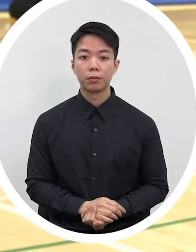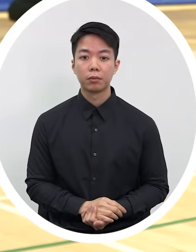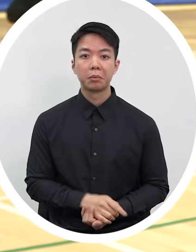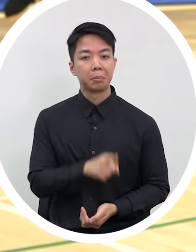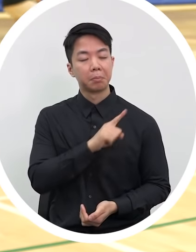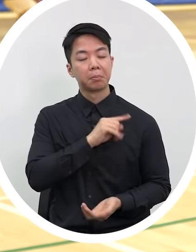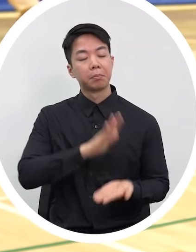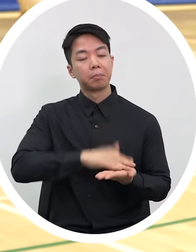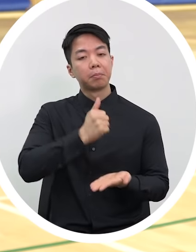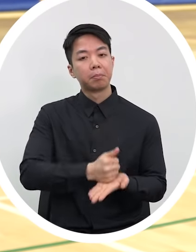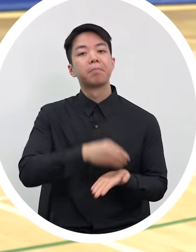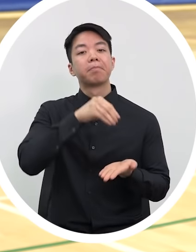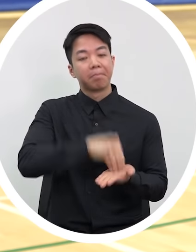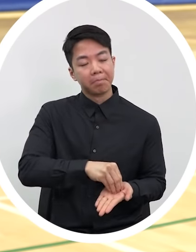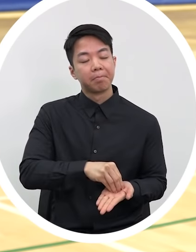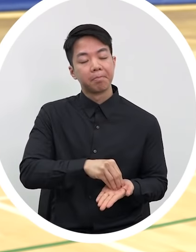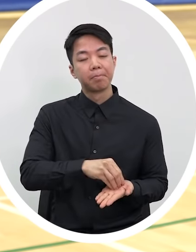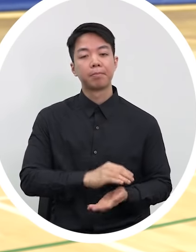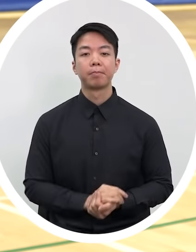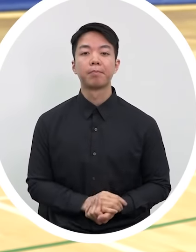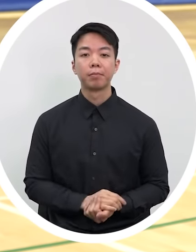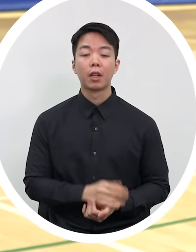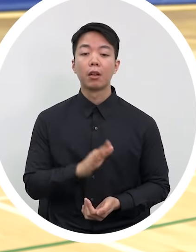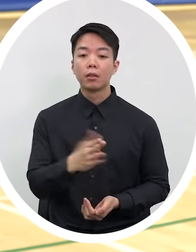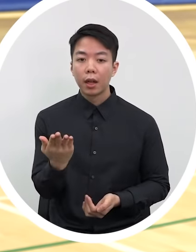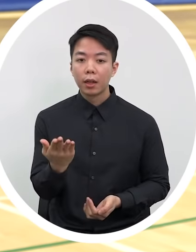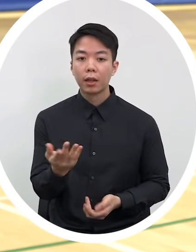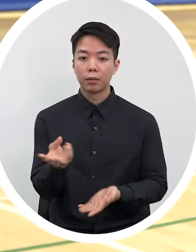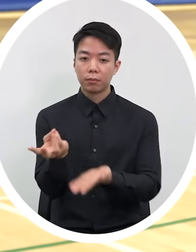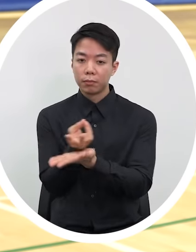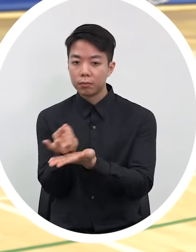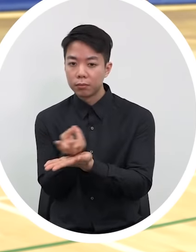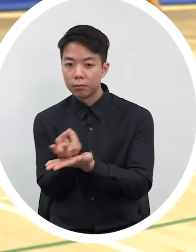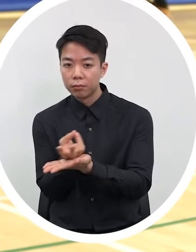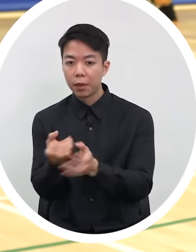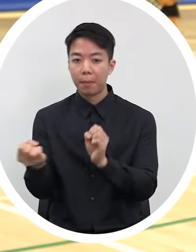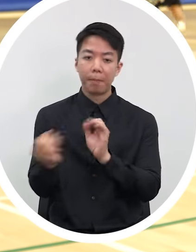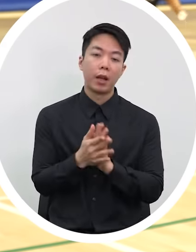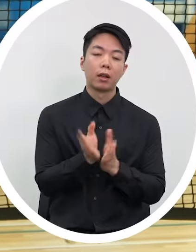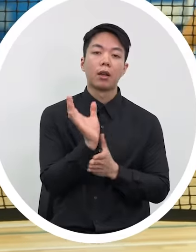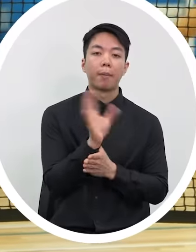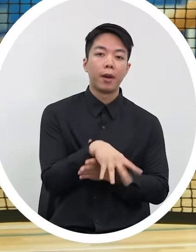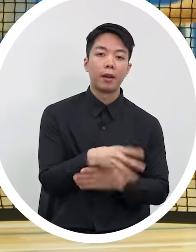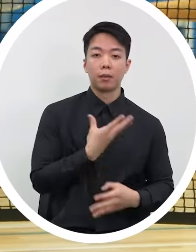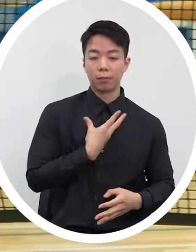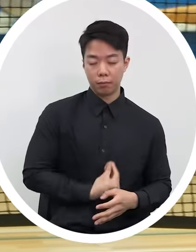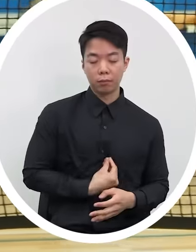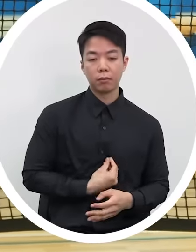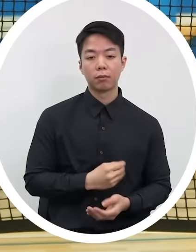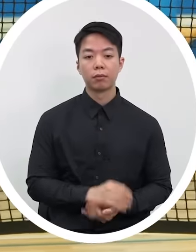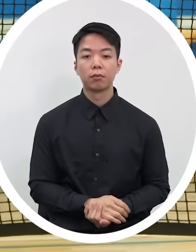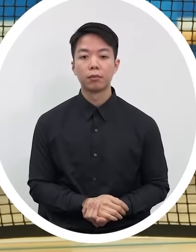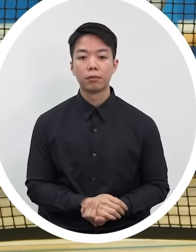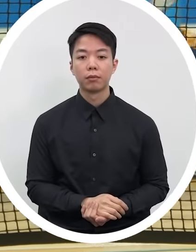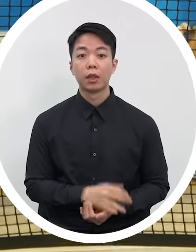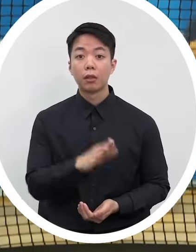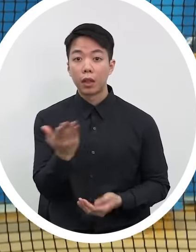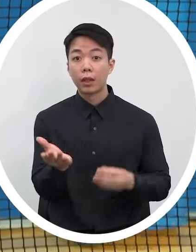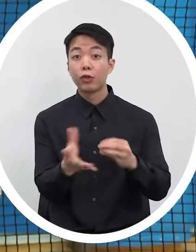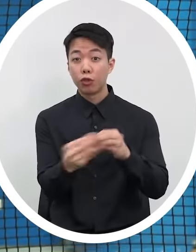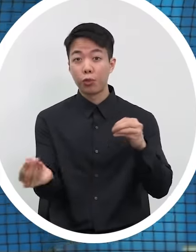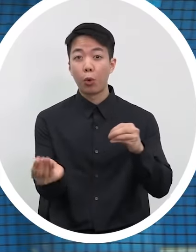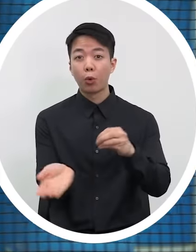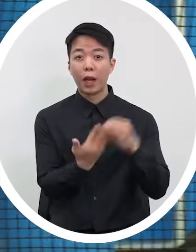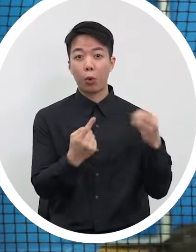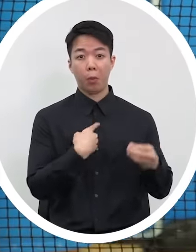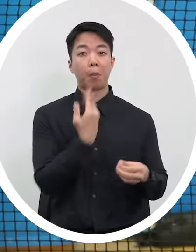相信以為自己會好成功，但係事實上可能好少嘅事令到我好沮喪。咁但係羽毛球由於我